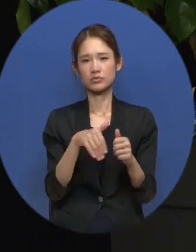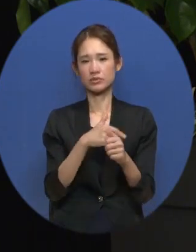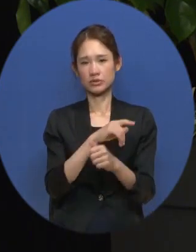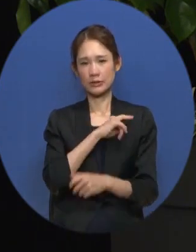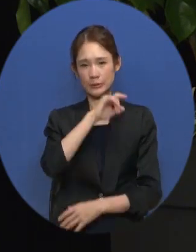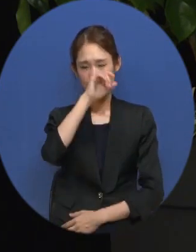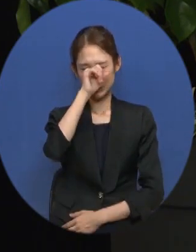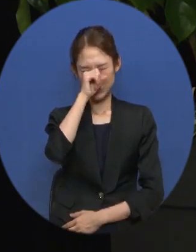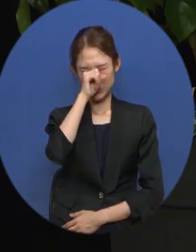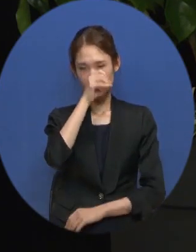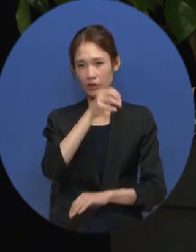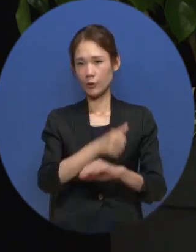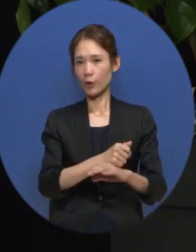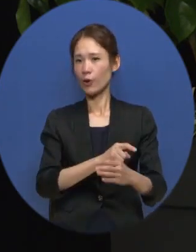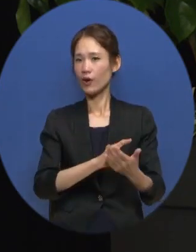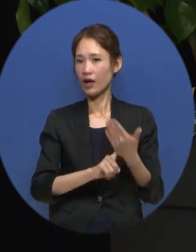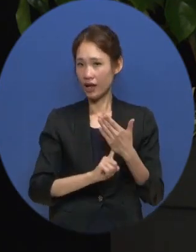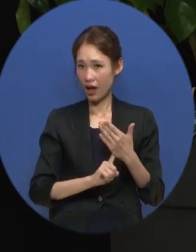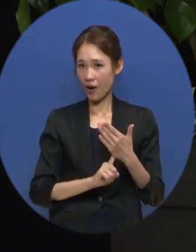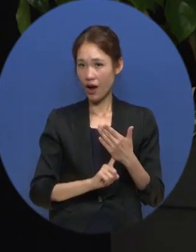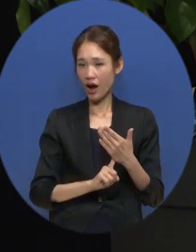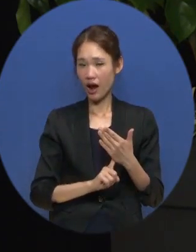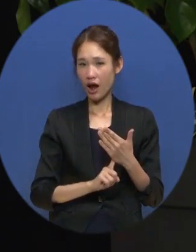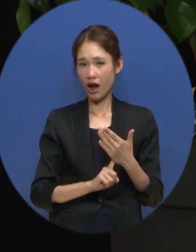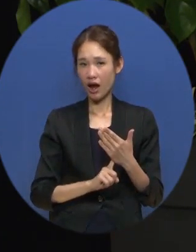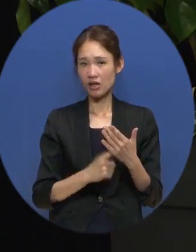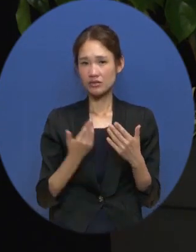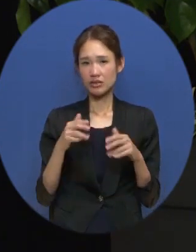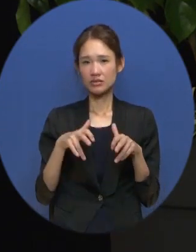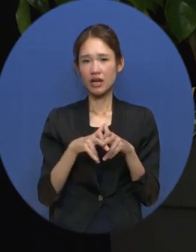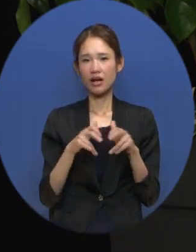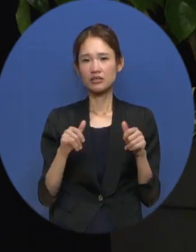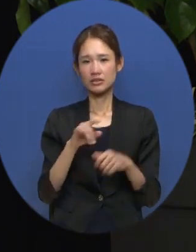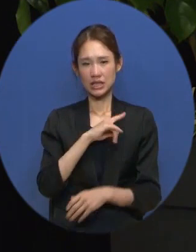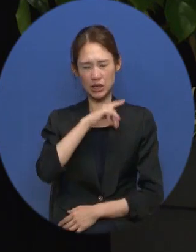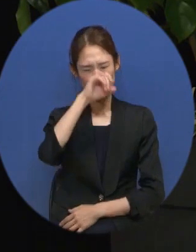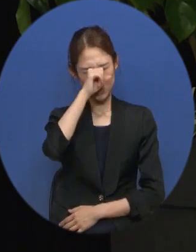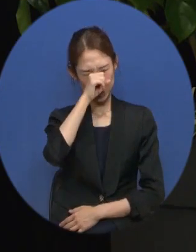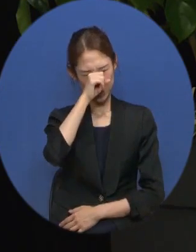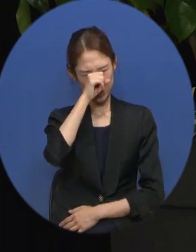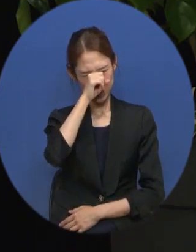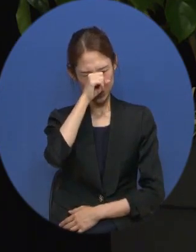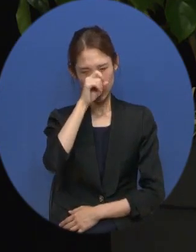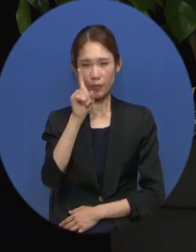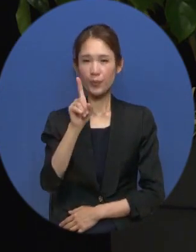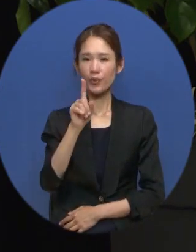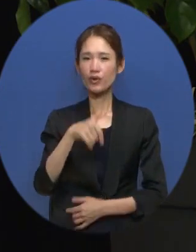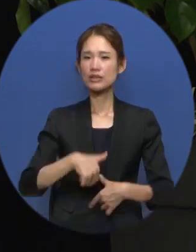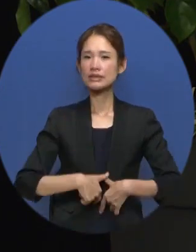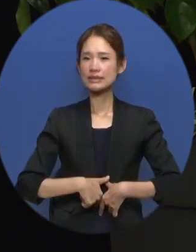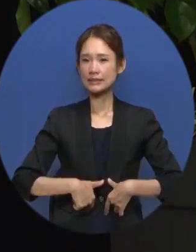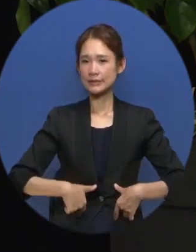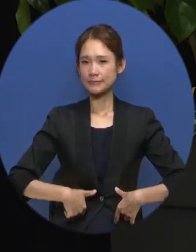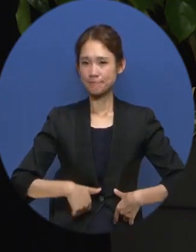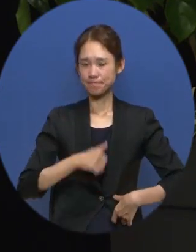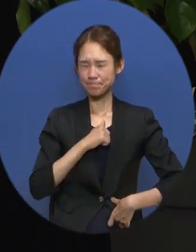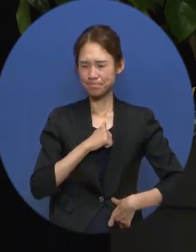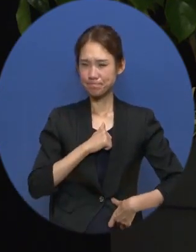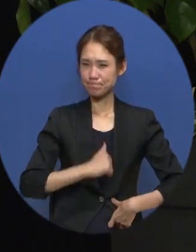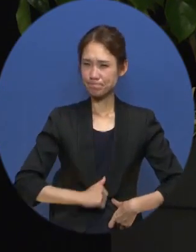좋은 결과를 낼 수가 있어요. 근데 장애인들이 가장 장점은 그 인내심이 강한 것